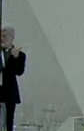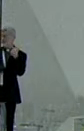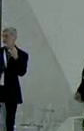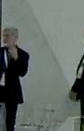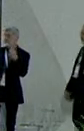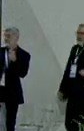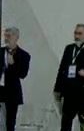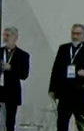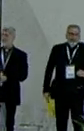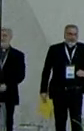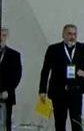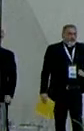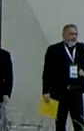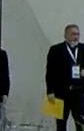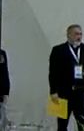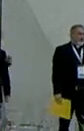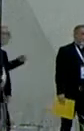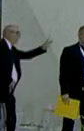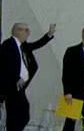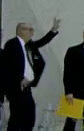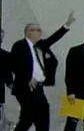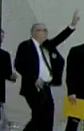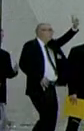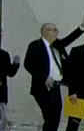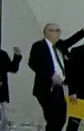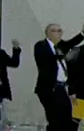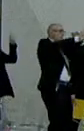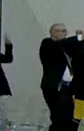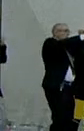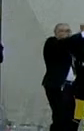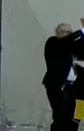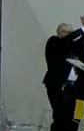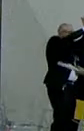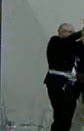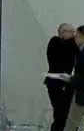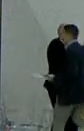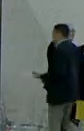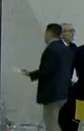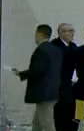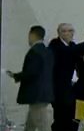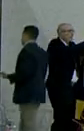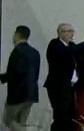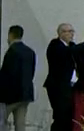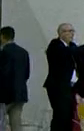Bene, se prendiamo posto, ricominciamo i nostri lavori.